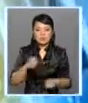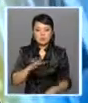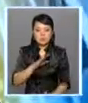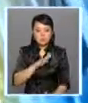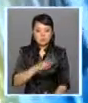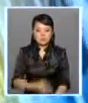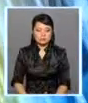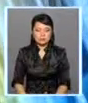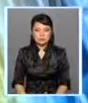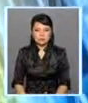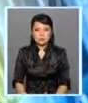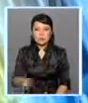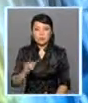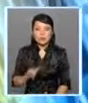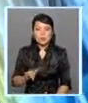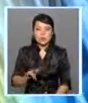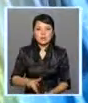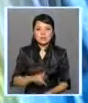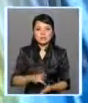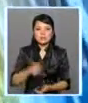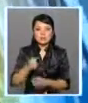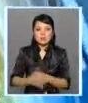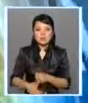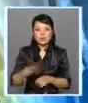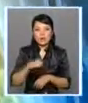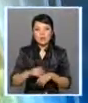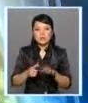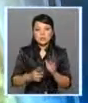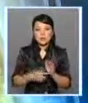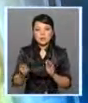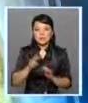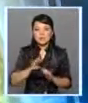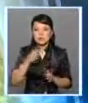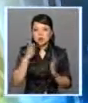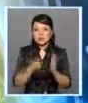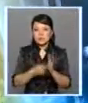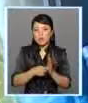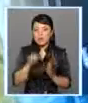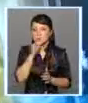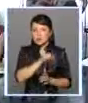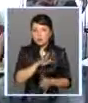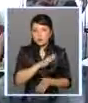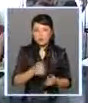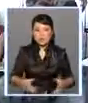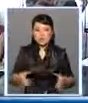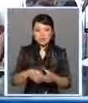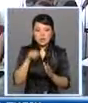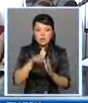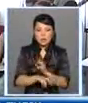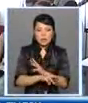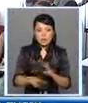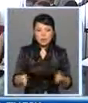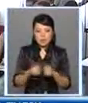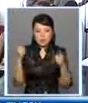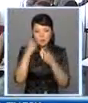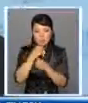Елтін са, Орал станциясында жүк вагоннан 17 миллион теңгеге жуық азық түрік өнім ұрланған. Бұл бүгін ішкі істер министрлігінде өткен брифингте